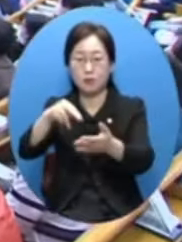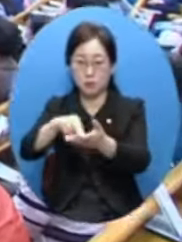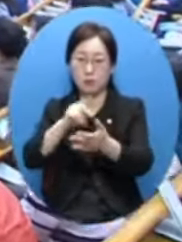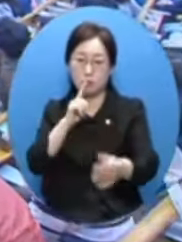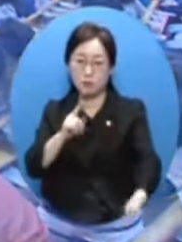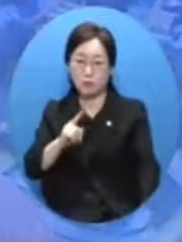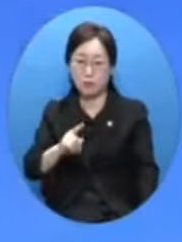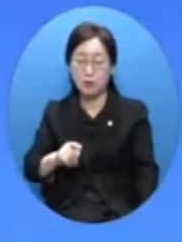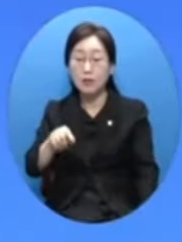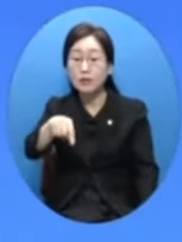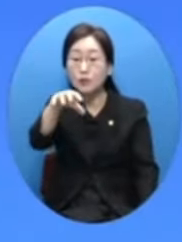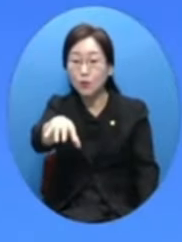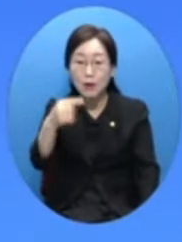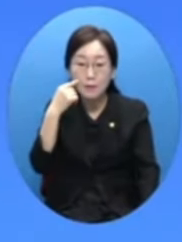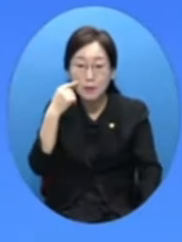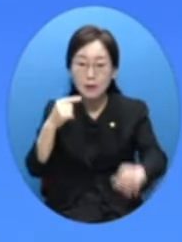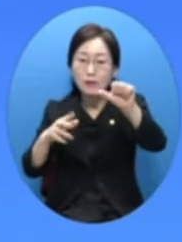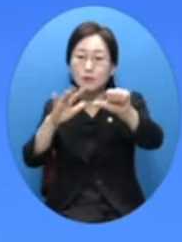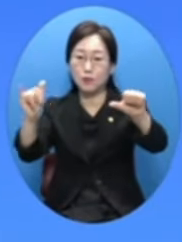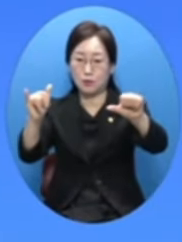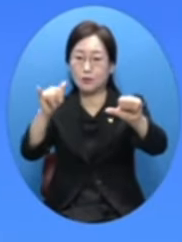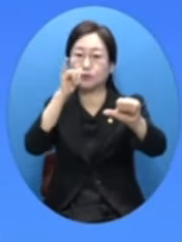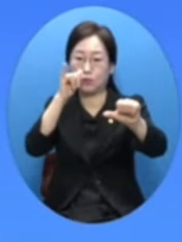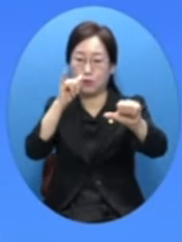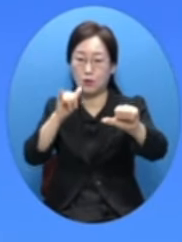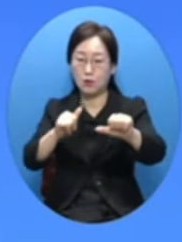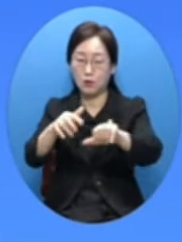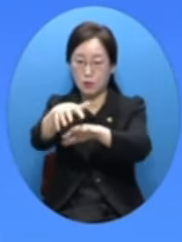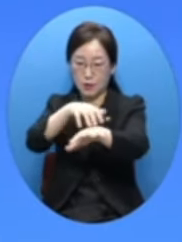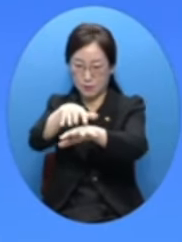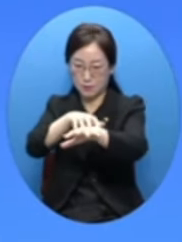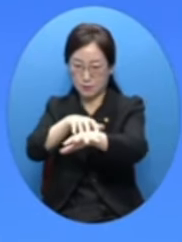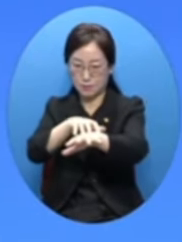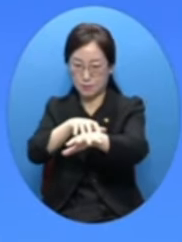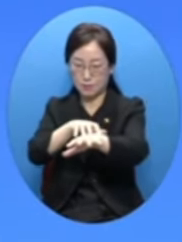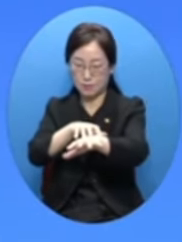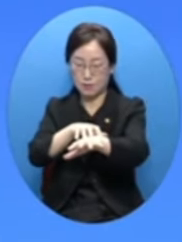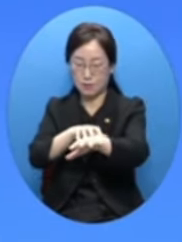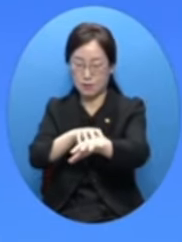있었습니다. 다섯 명이 한 팀을 이루어서 교회를 이끌어가고 있었는데